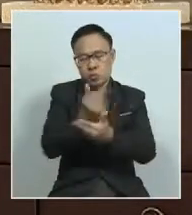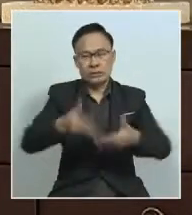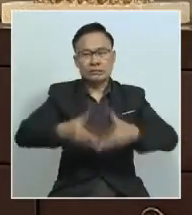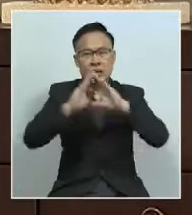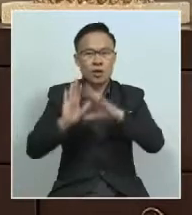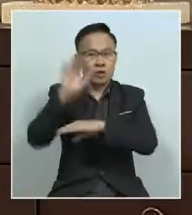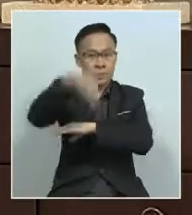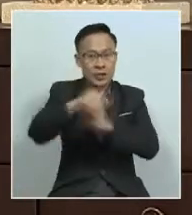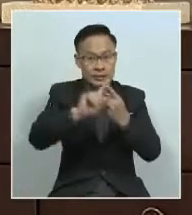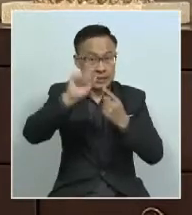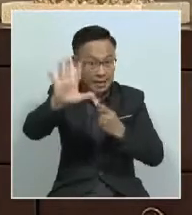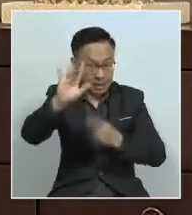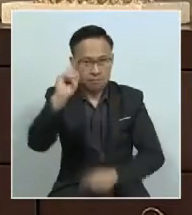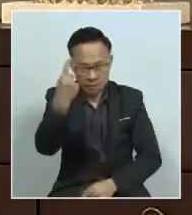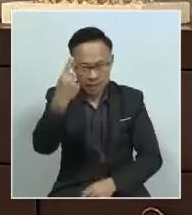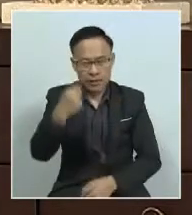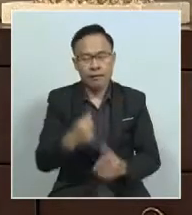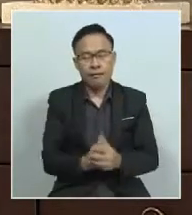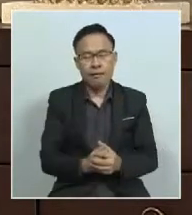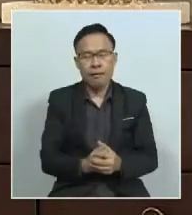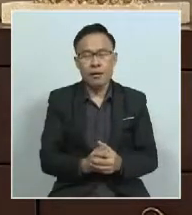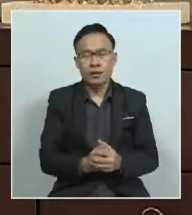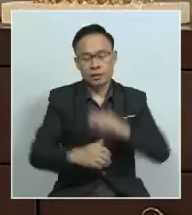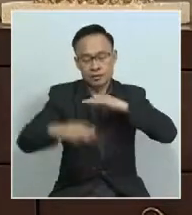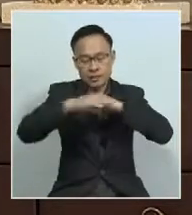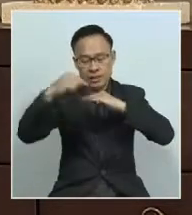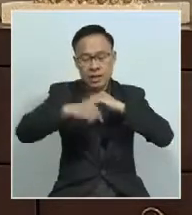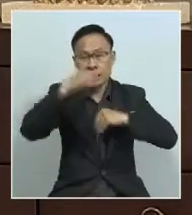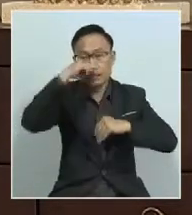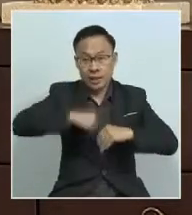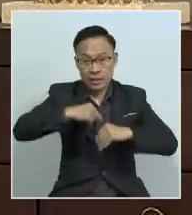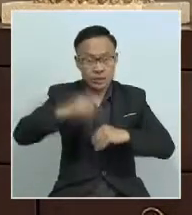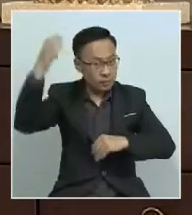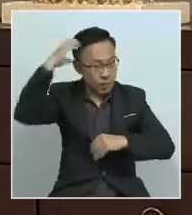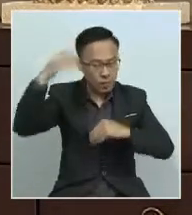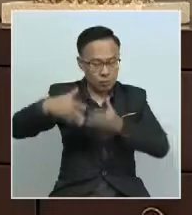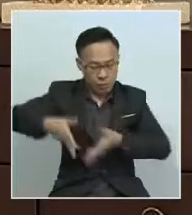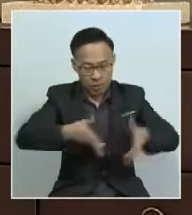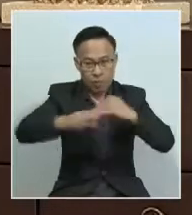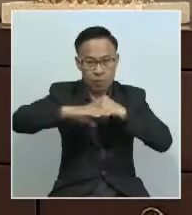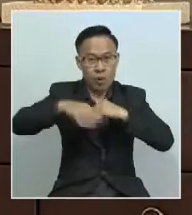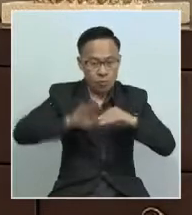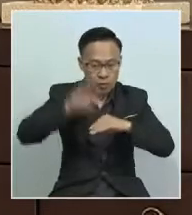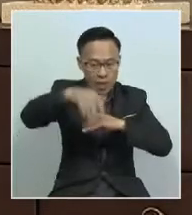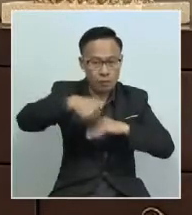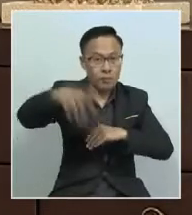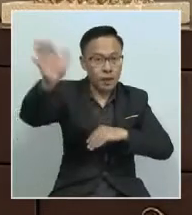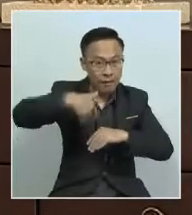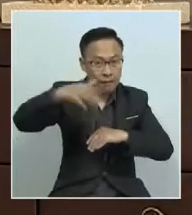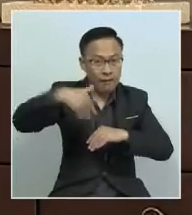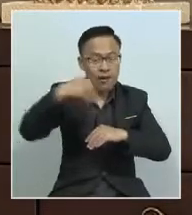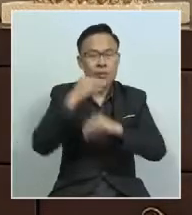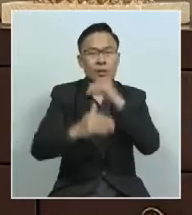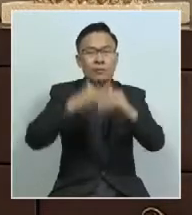จะสร้างแห่งที่5เกิดขึ้นด้วยนะคะแต่ที่สำคัญคือพอข้ามไปมามันไม่ได้แค่เป็นการเชื่อมโยงเส้นท